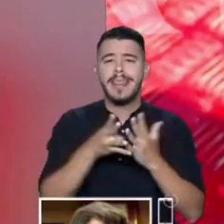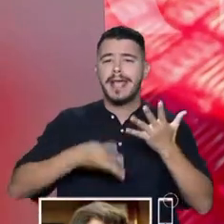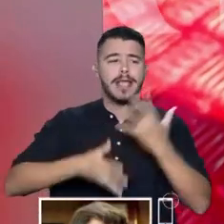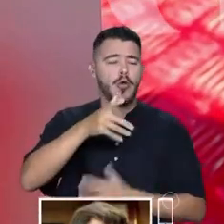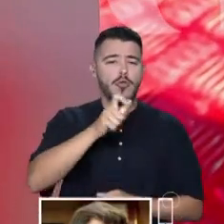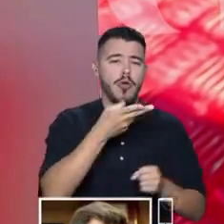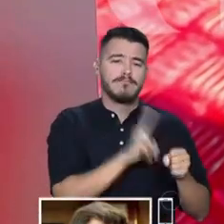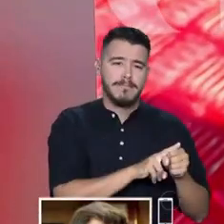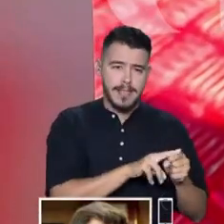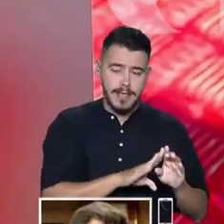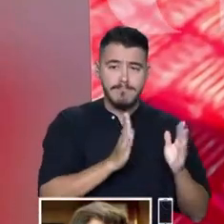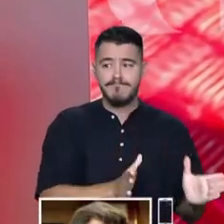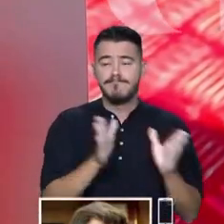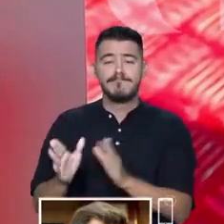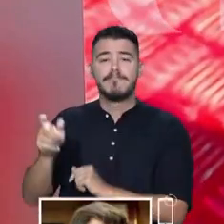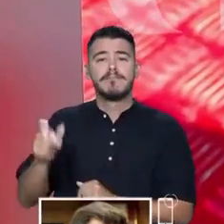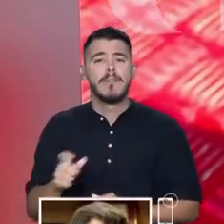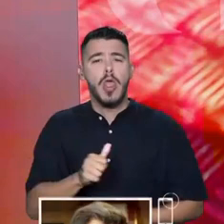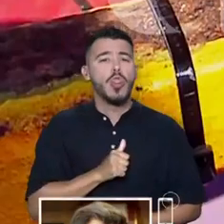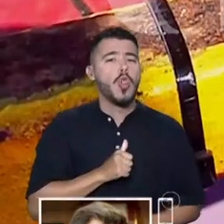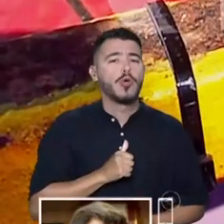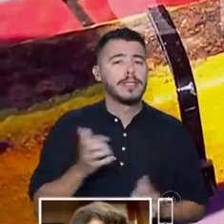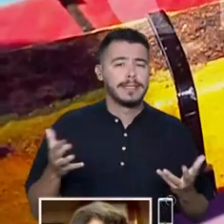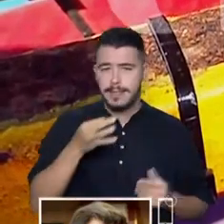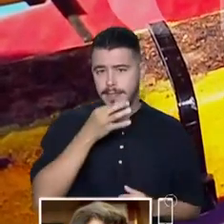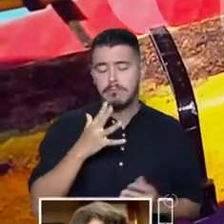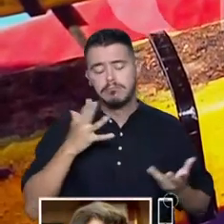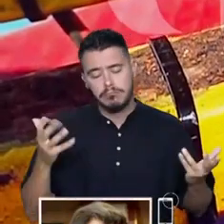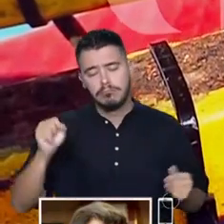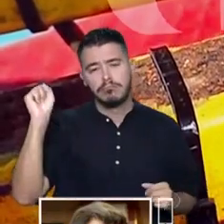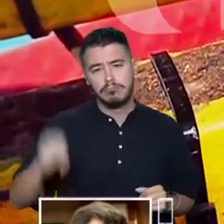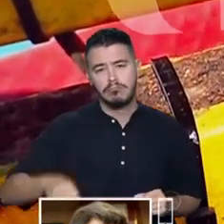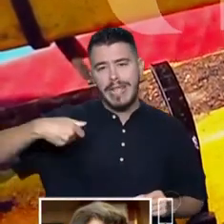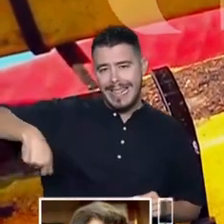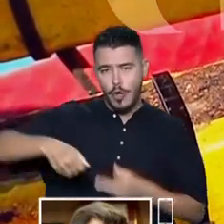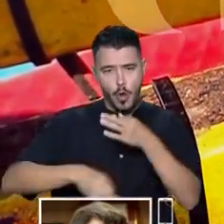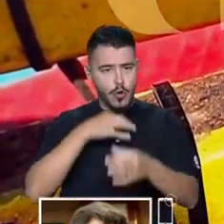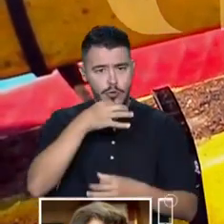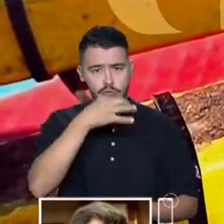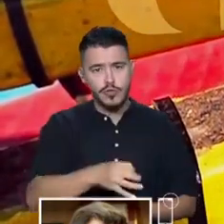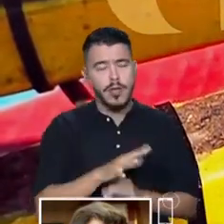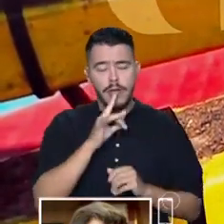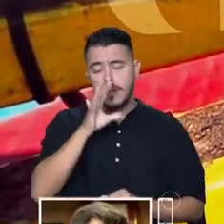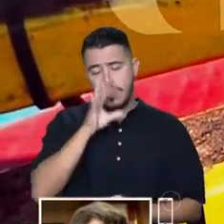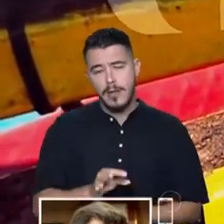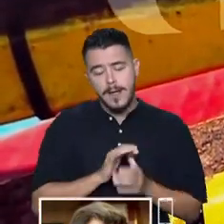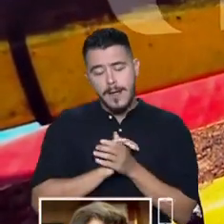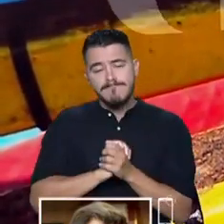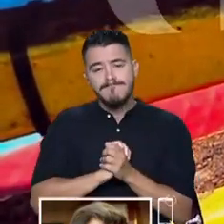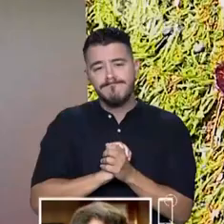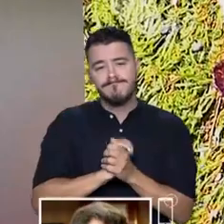ο εντολέας σας. Θα να εκφράσω την απόλυτη οδύνη μου στους γονείς του εμνής του